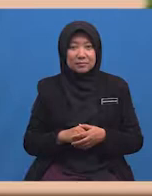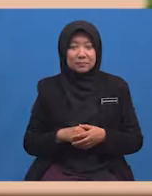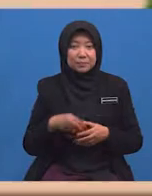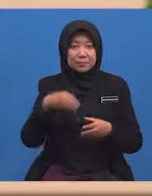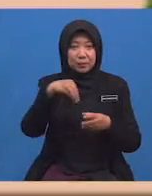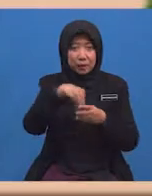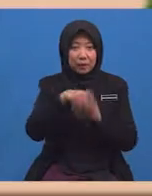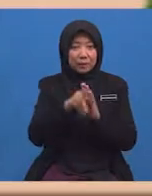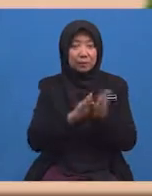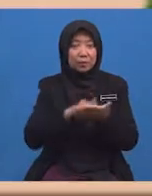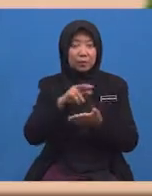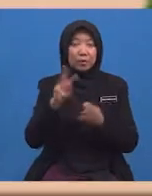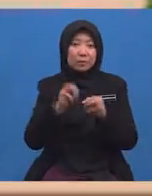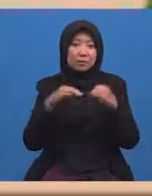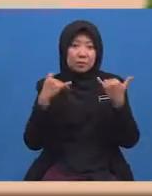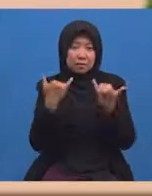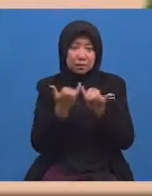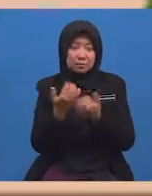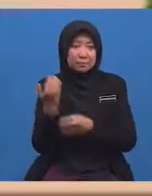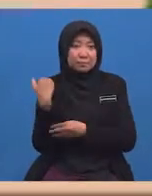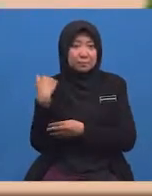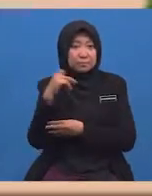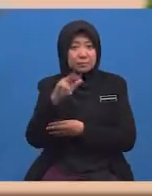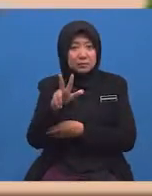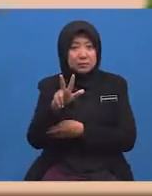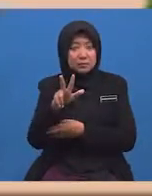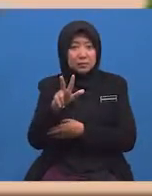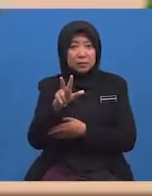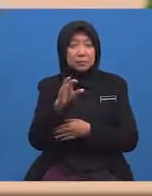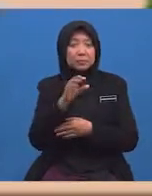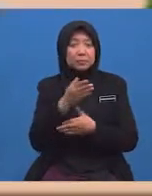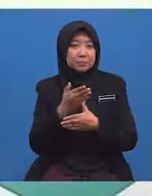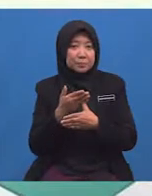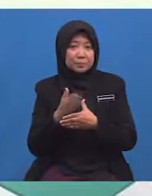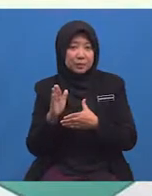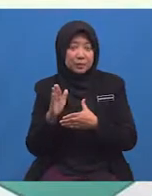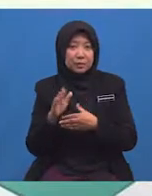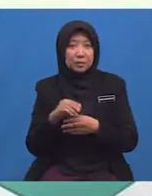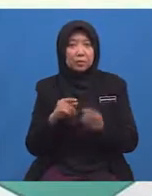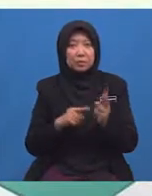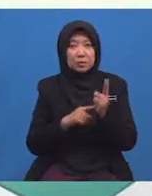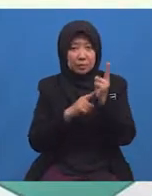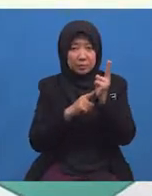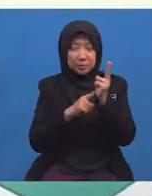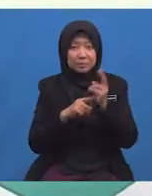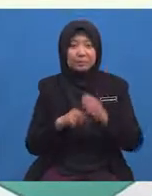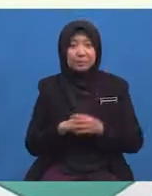Dalam pembangunan masyarakat, terdapat tiga pecahan subtopik utama iaitu terdiri